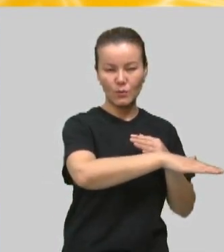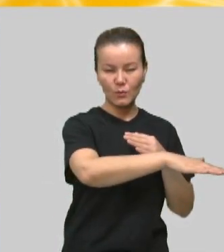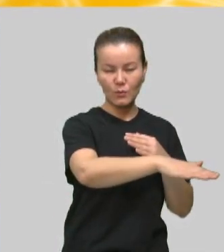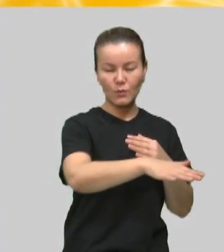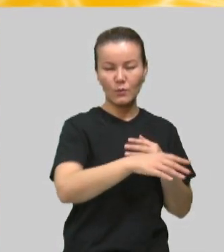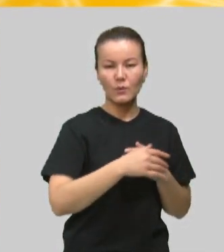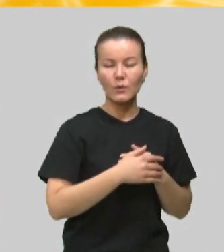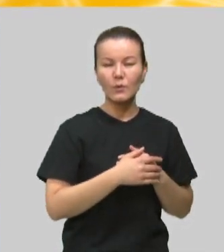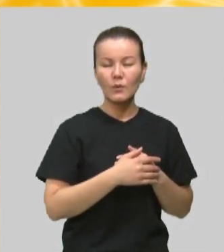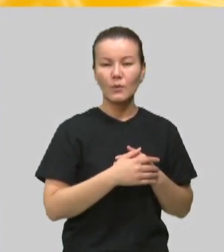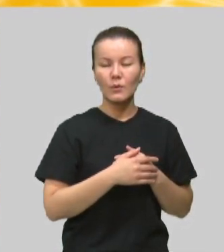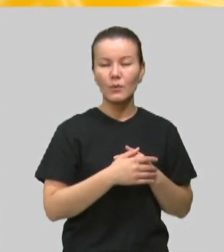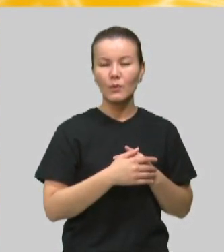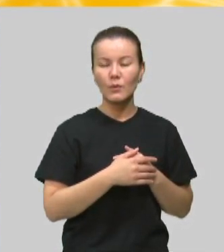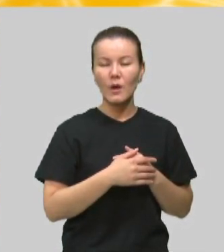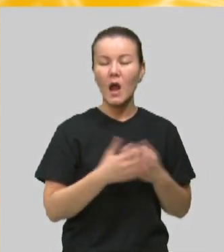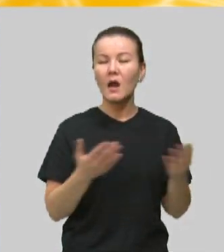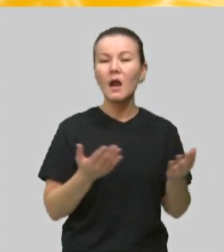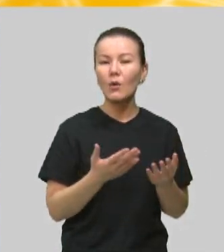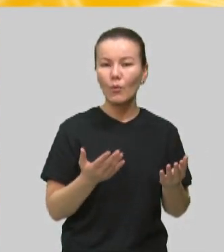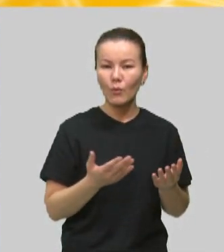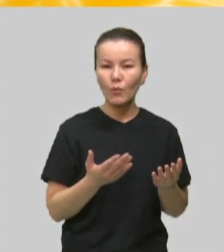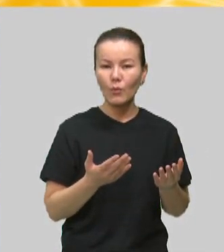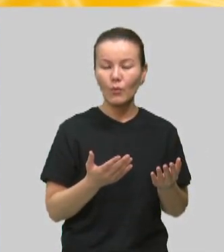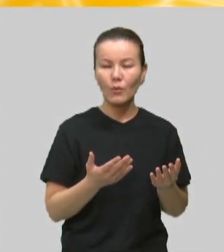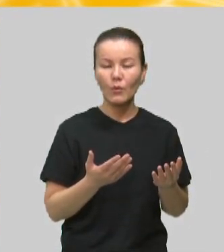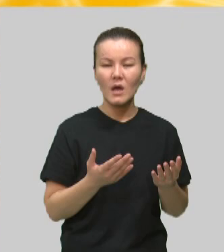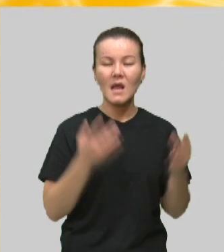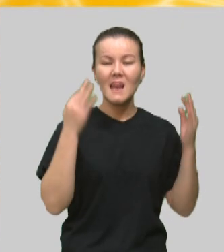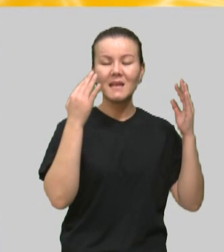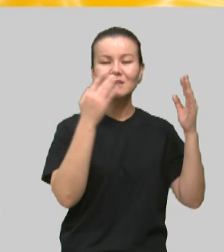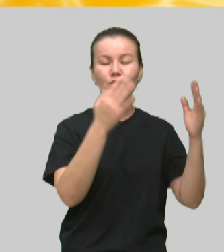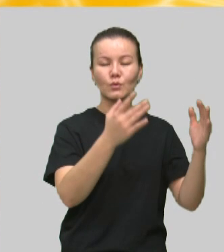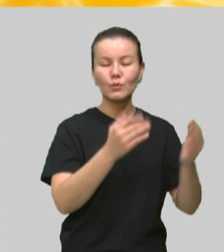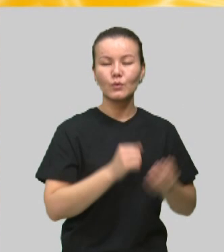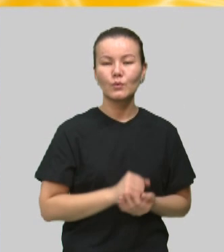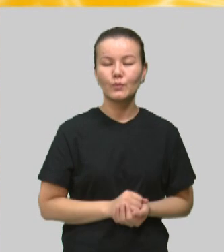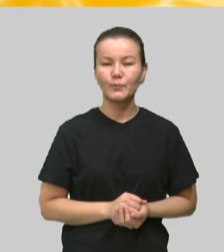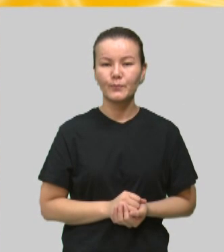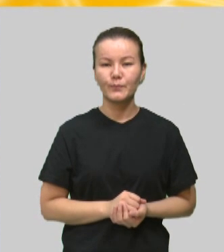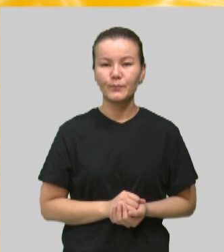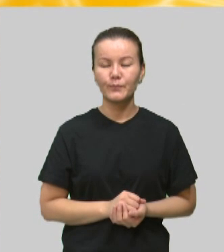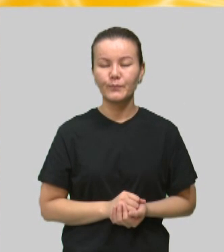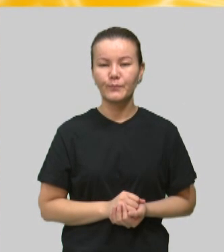И полянку какую? Лесную.